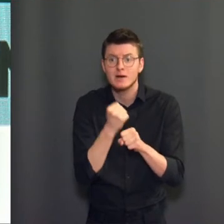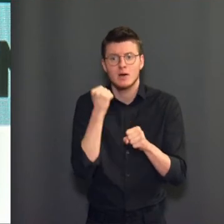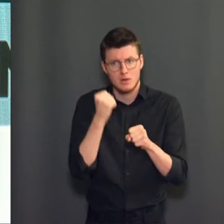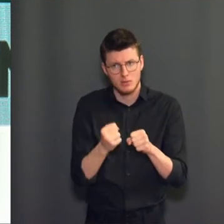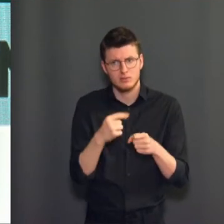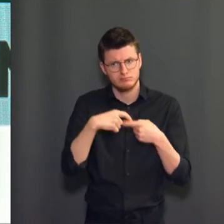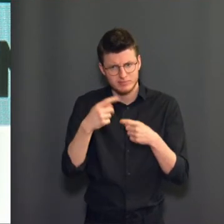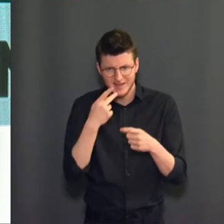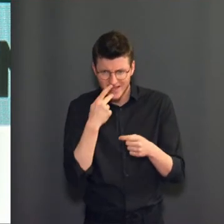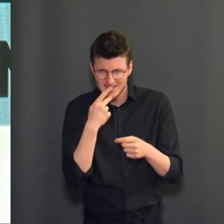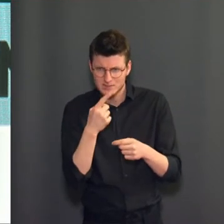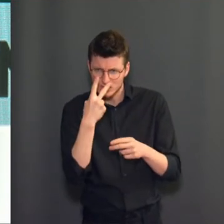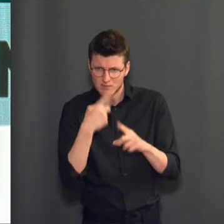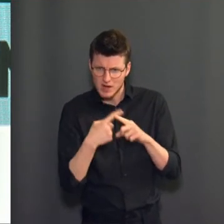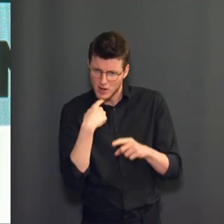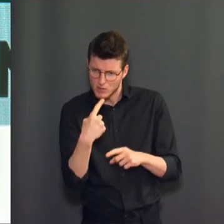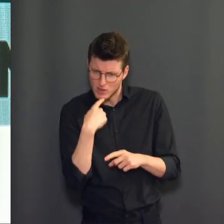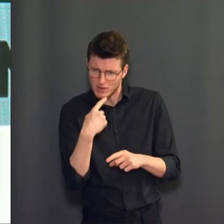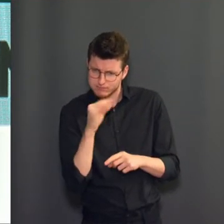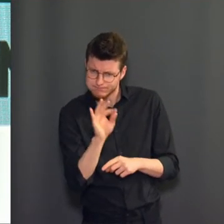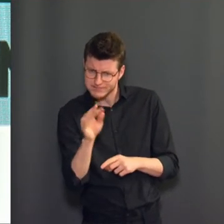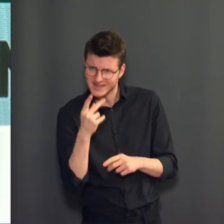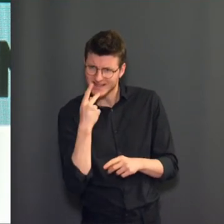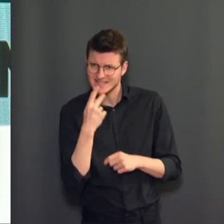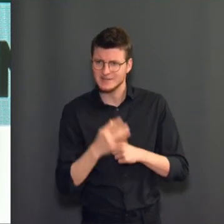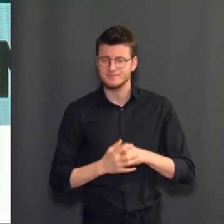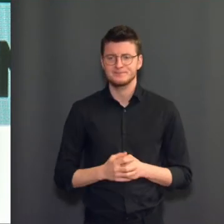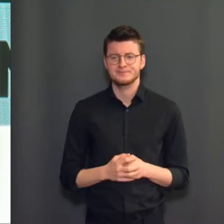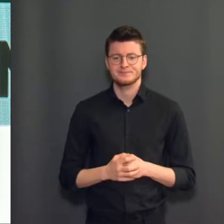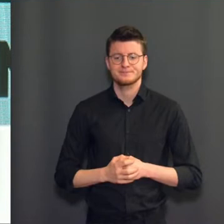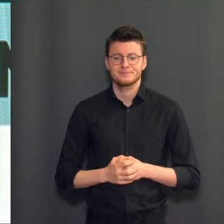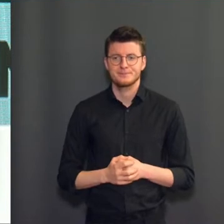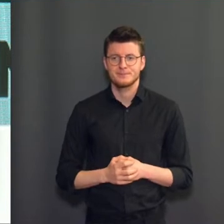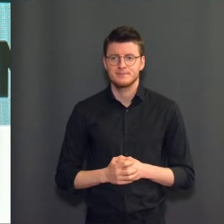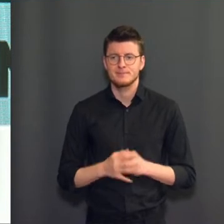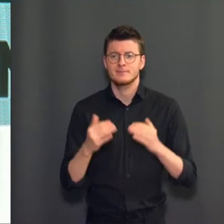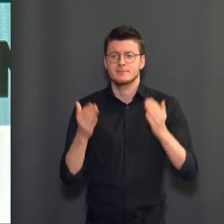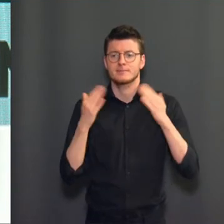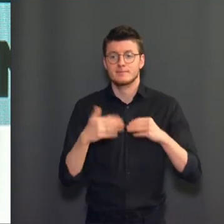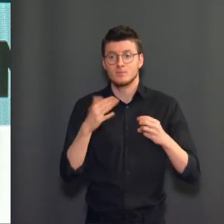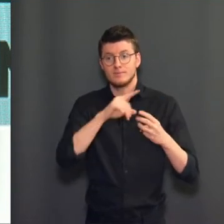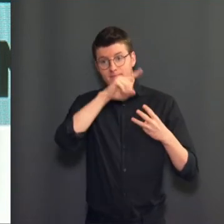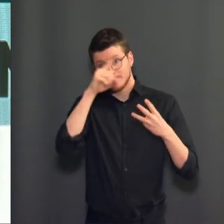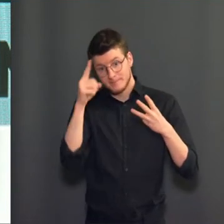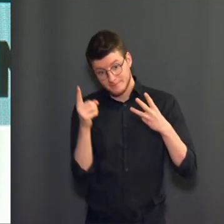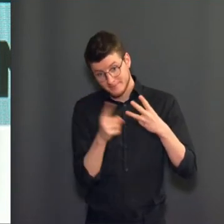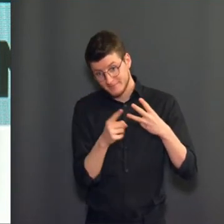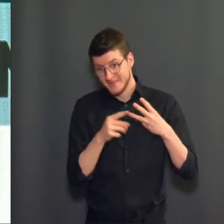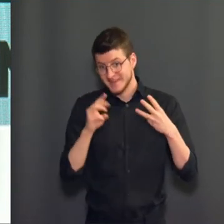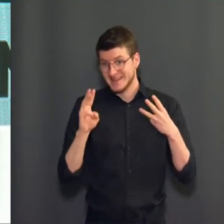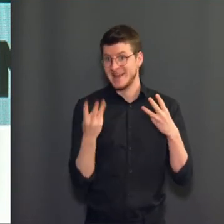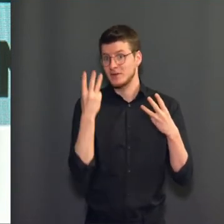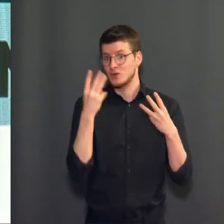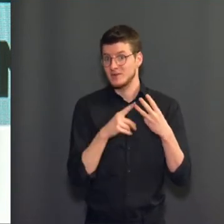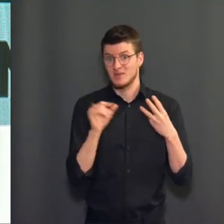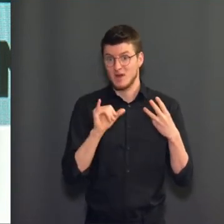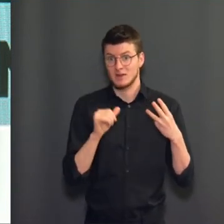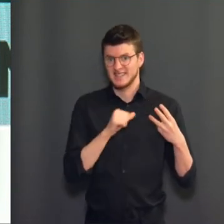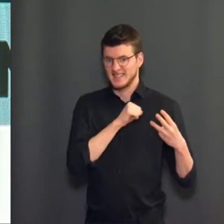de derde verdedigingslinie. Dit betreft de zelftest. Dit zijn